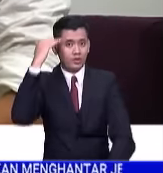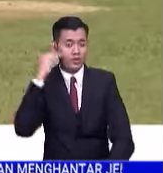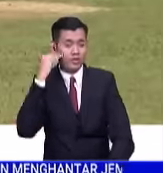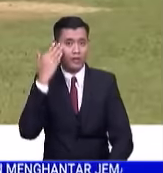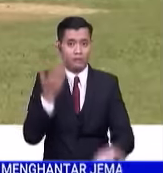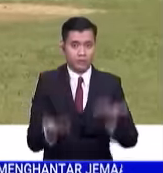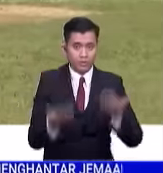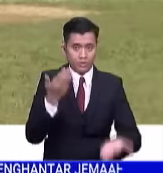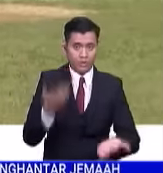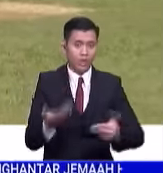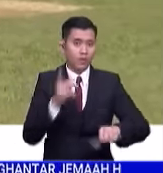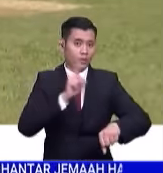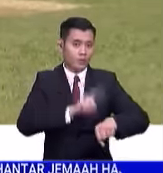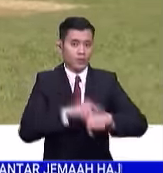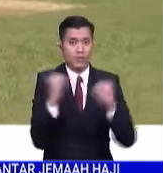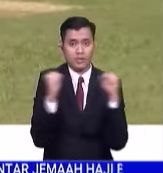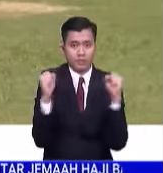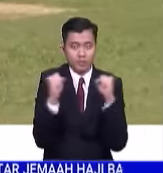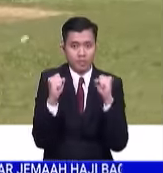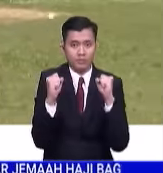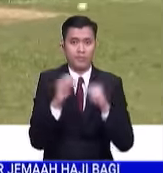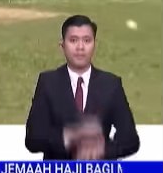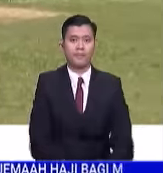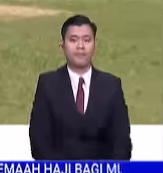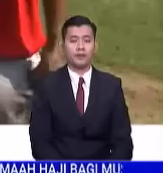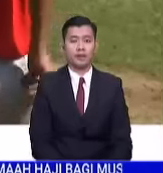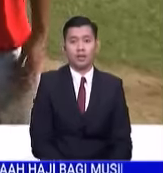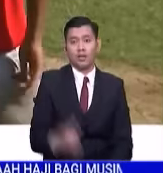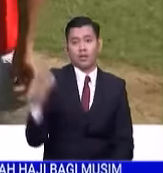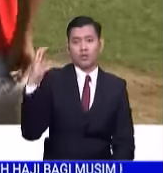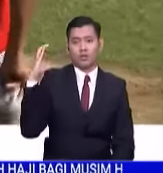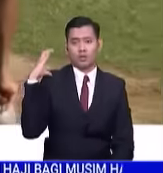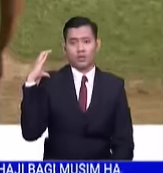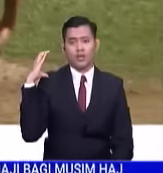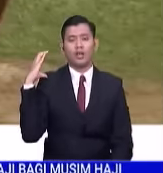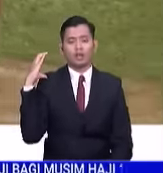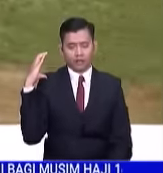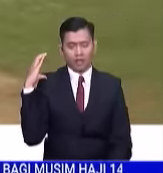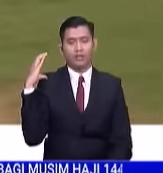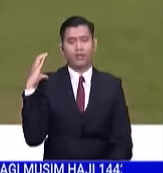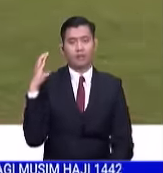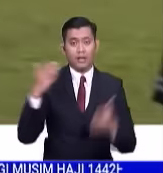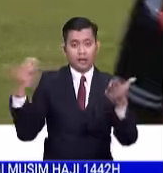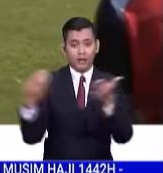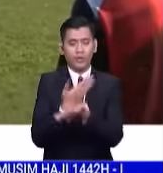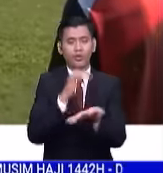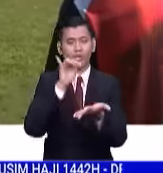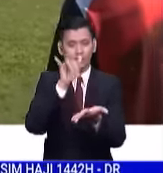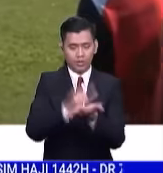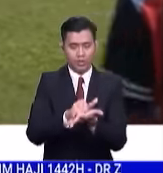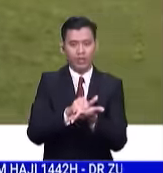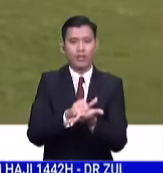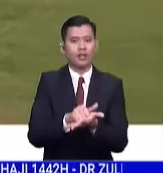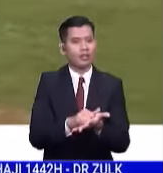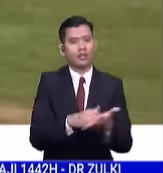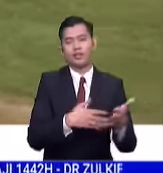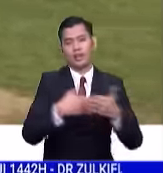ni. Tambah Sazali, jurulatih berkenaan sudah tidak asing dengan suasana di Malaysia kerana mempunyai keluarga di